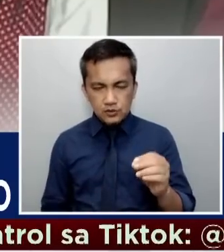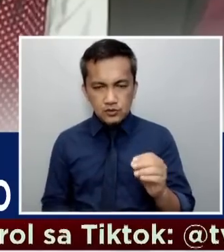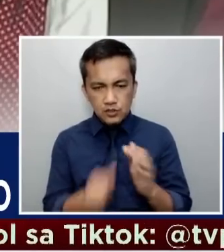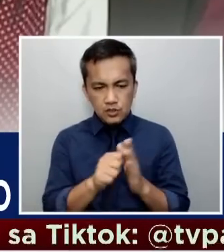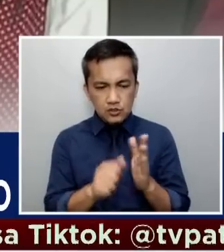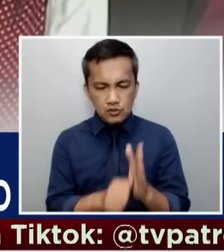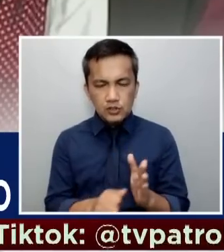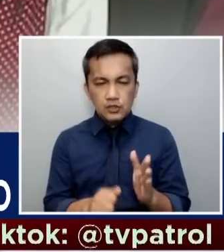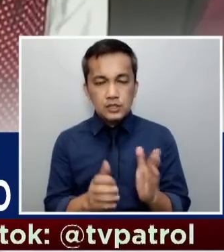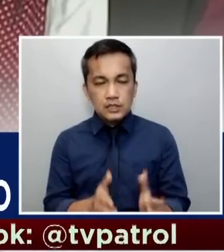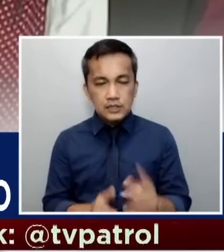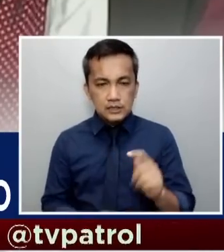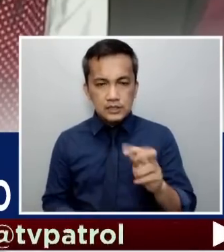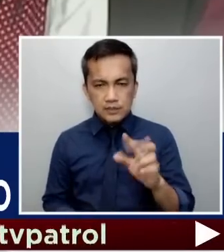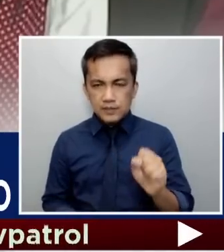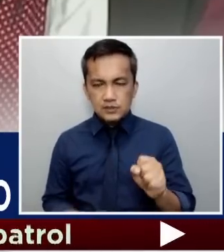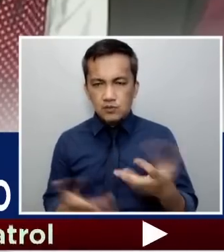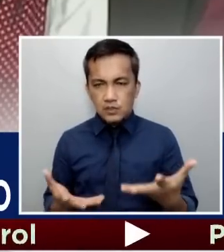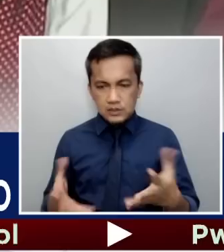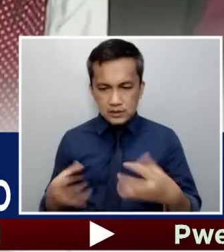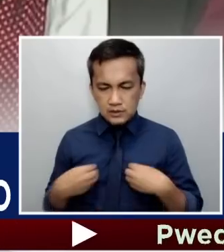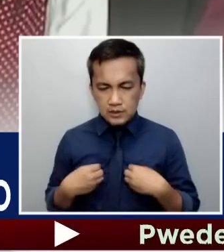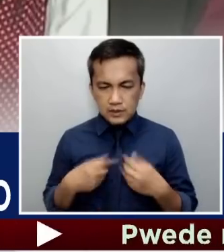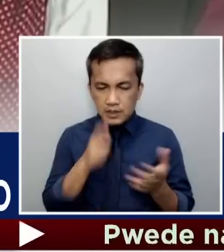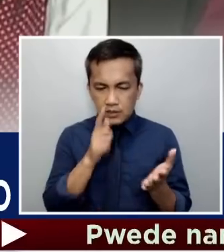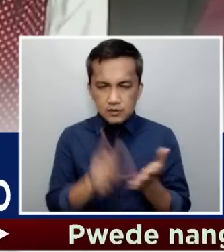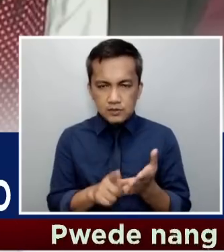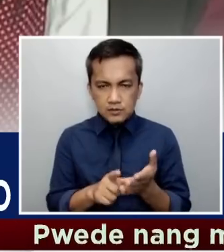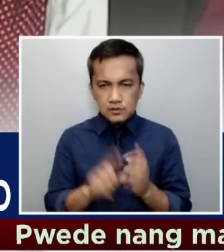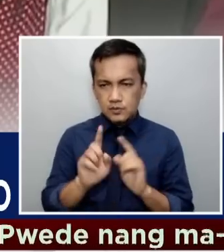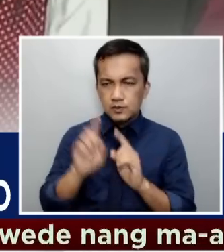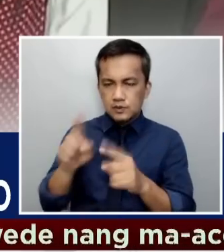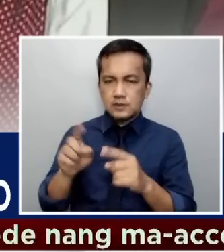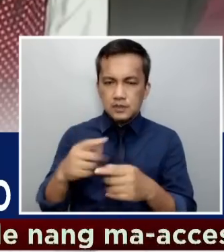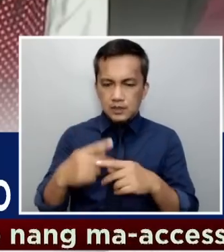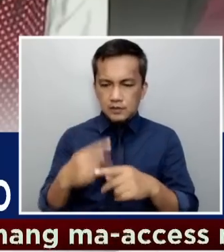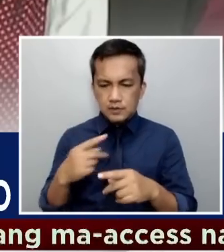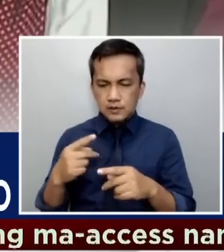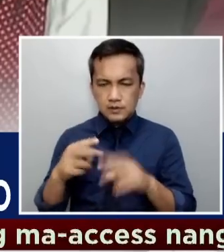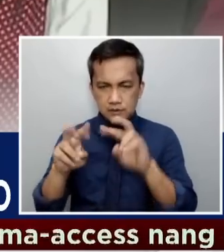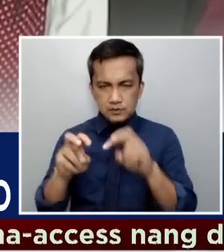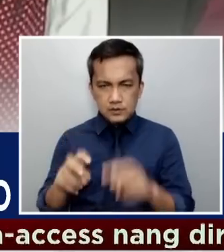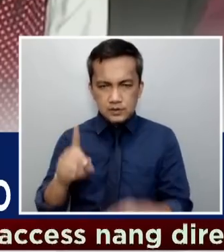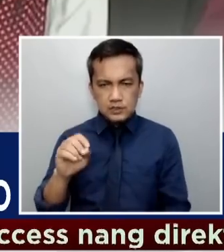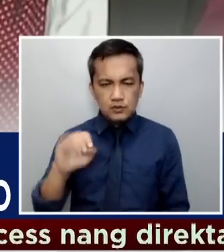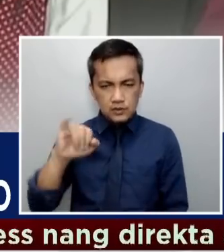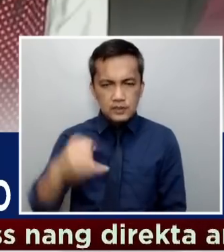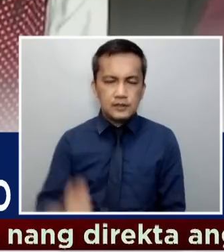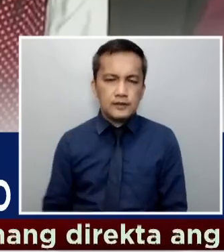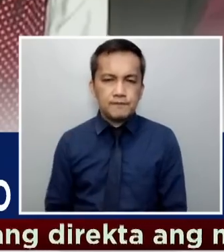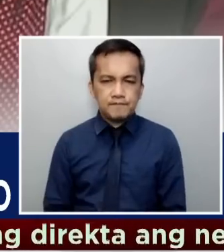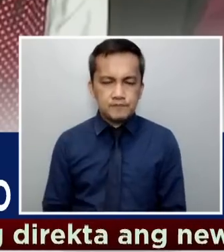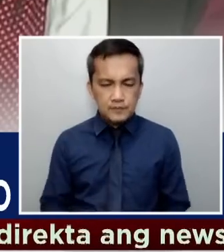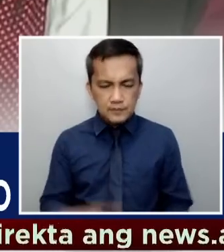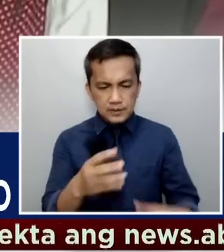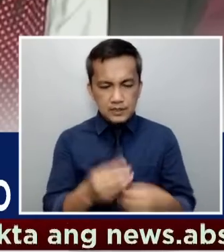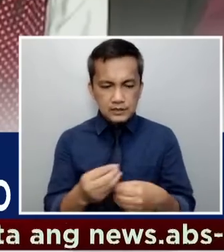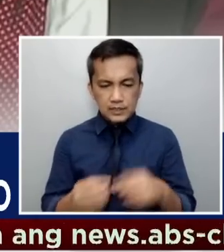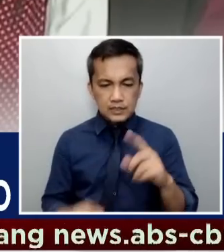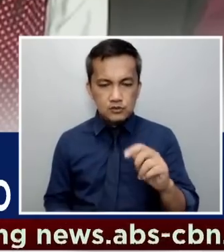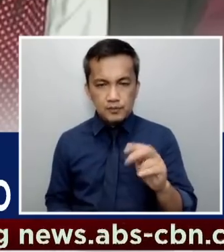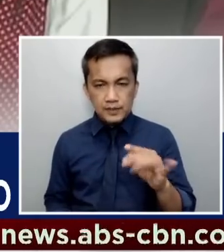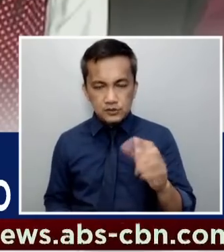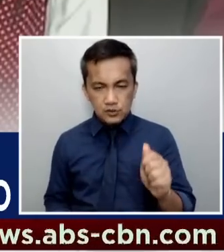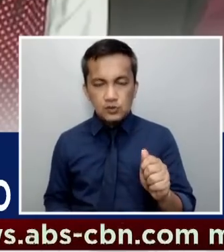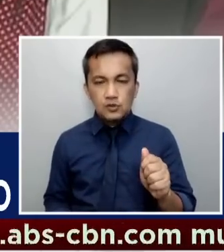na wala silang natatanggap na subpoena para humarap sa preliminary investigation sa DOJ. Dagdag pa ni Tupaso, nauna na